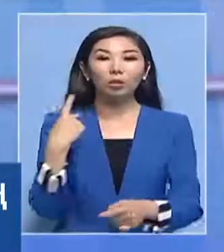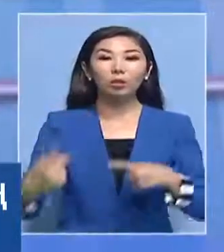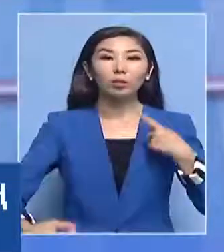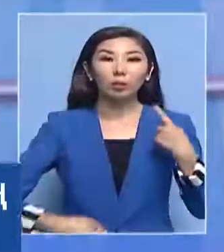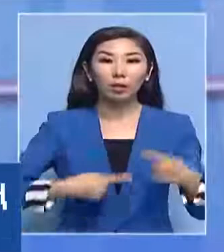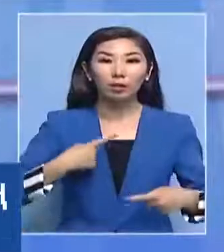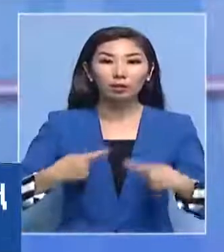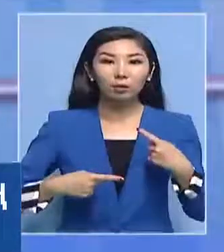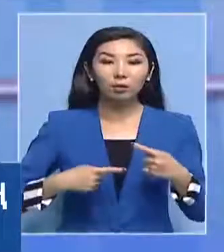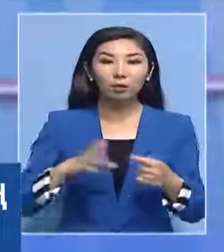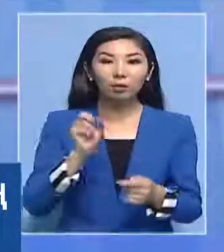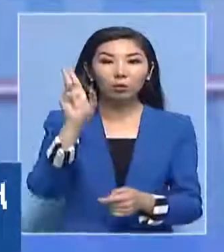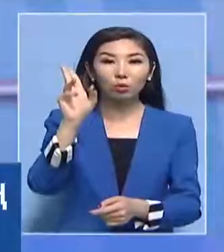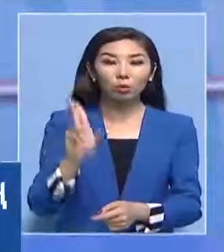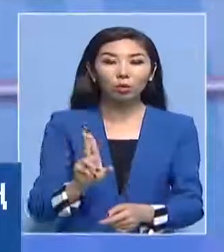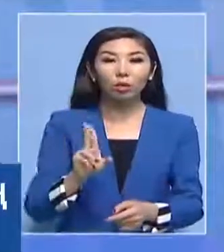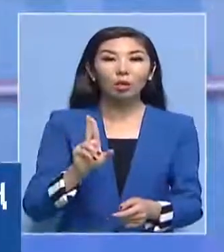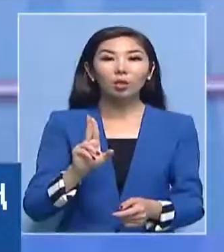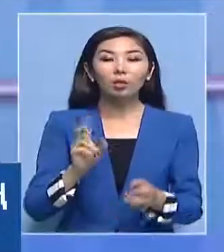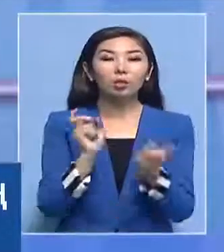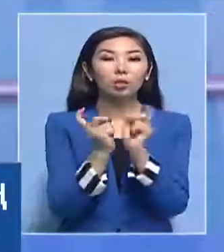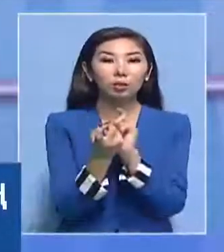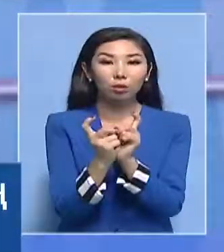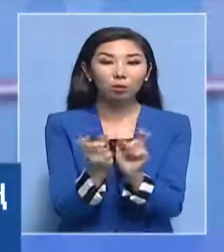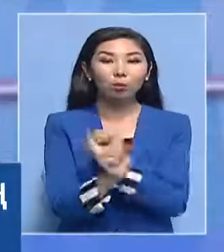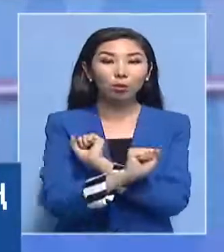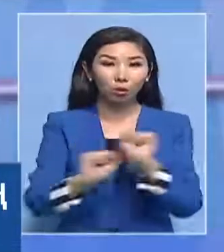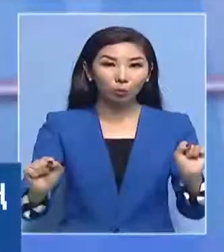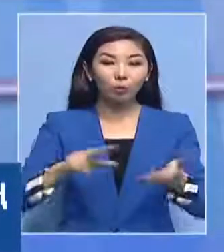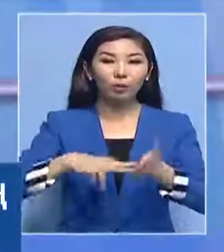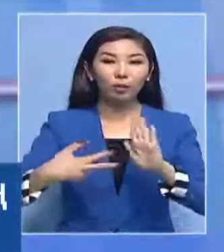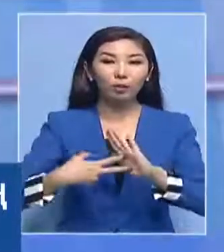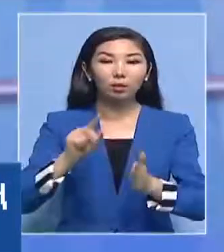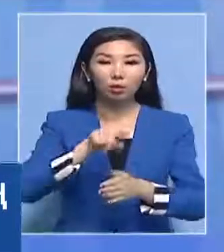соң жаңа әлеуметтік шиеленісті болдырмау мақсатындағы сұрақтар